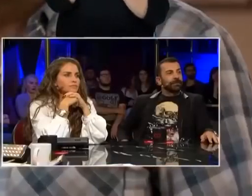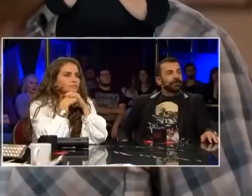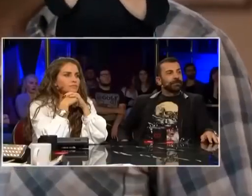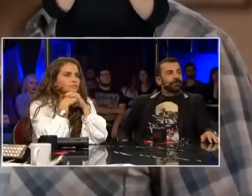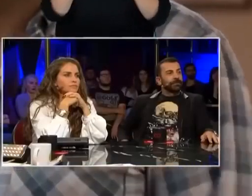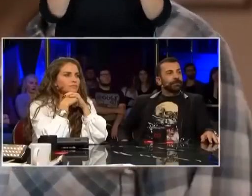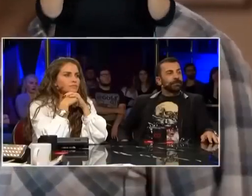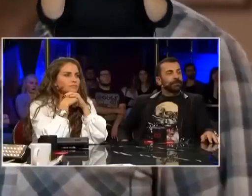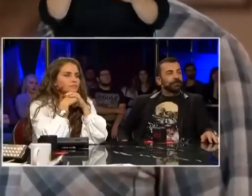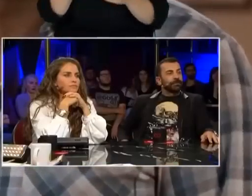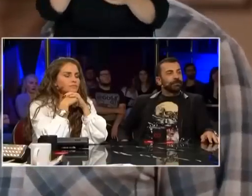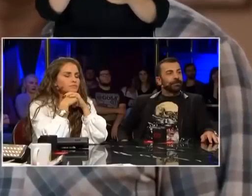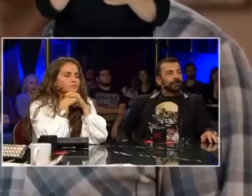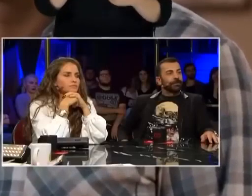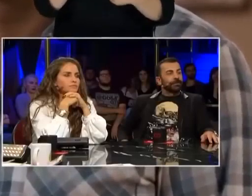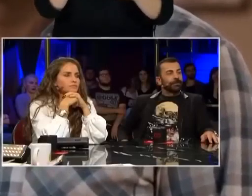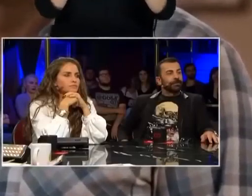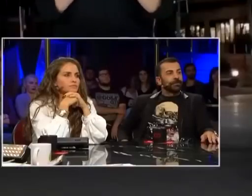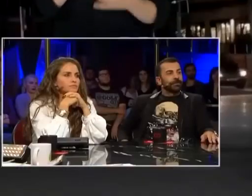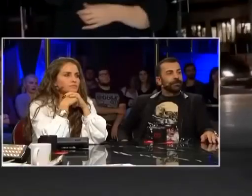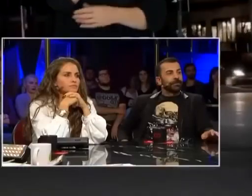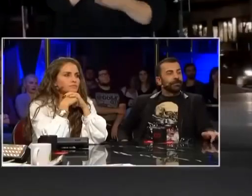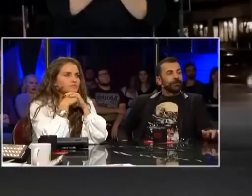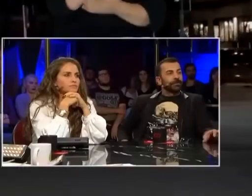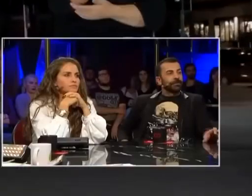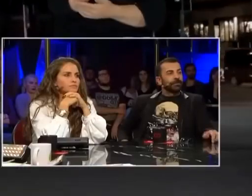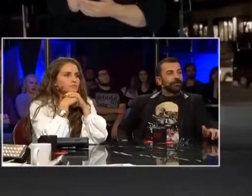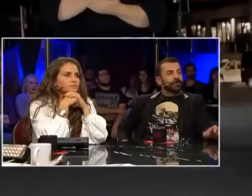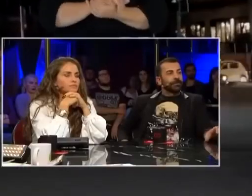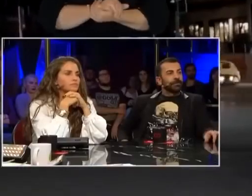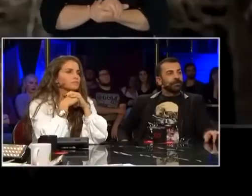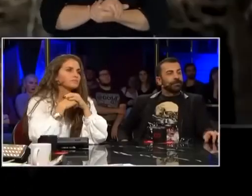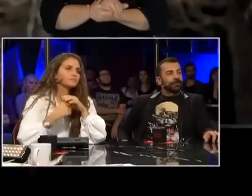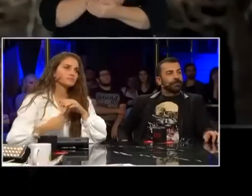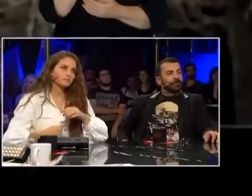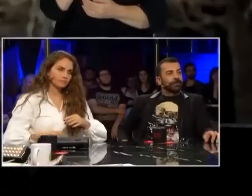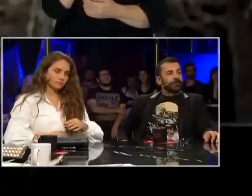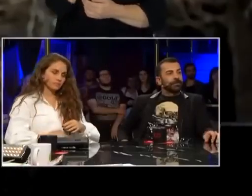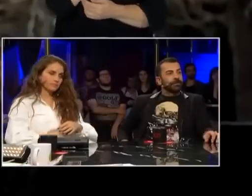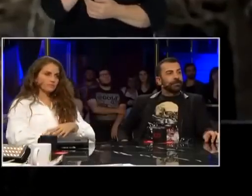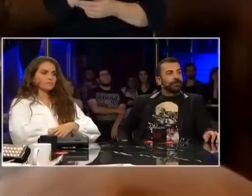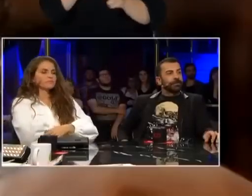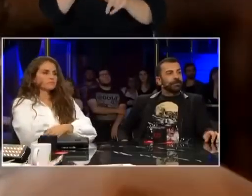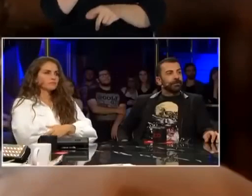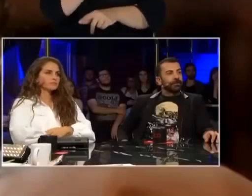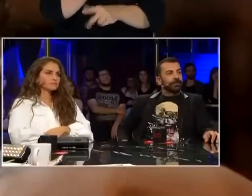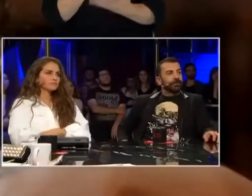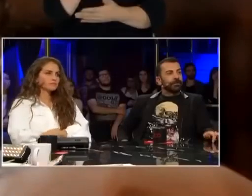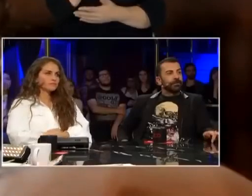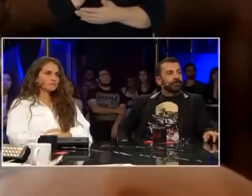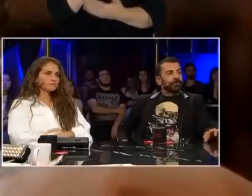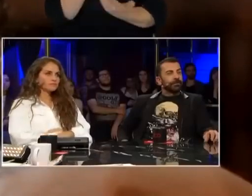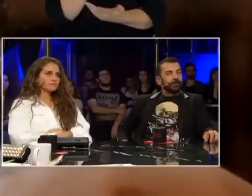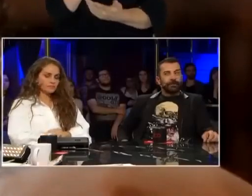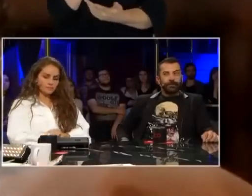mevsim. İki kişiyi ilgilendiren bir konuda tek başına karar veriyorsun. Güzel bir şarkıya benzer aşk. Ama kolay mıdır